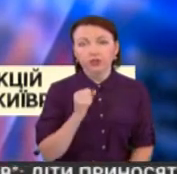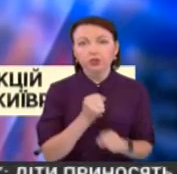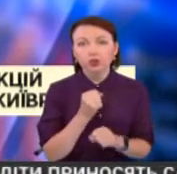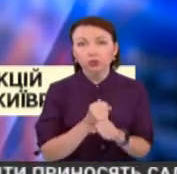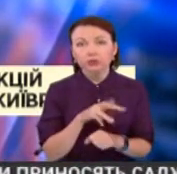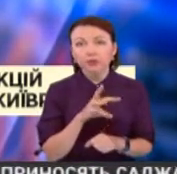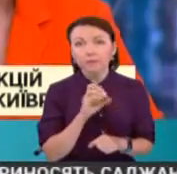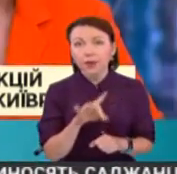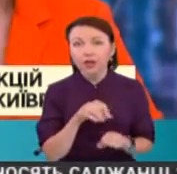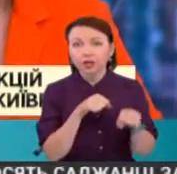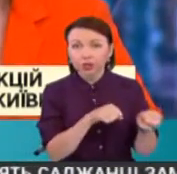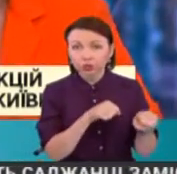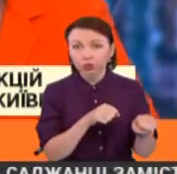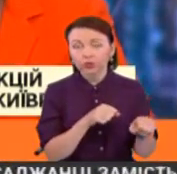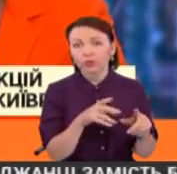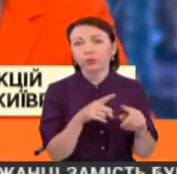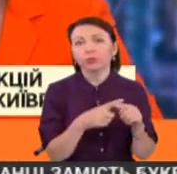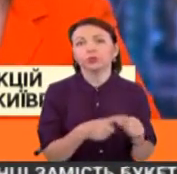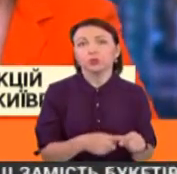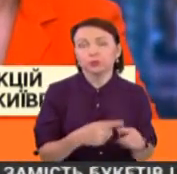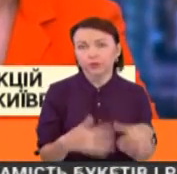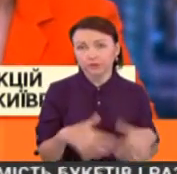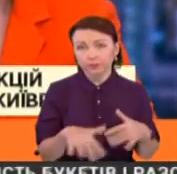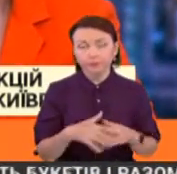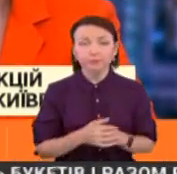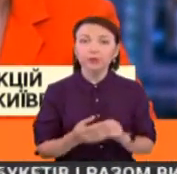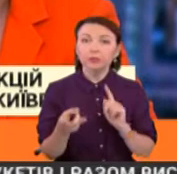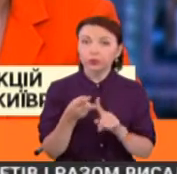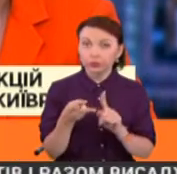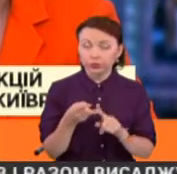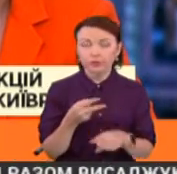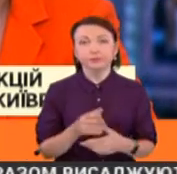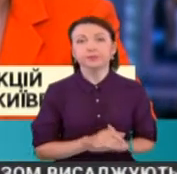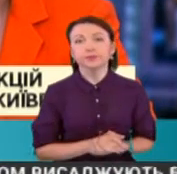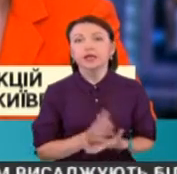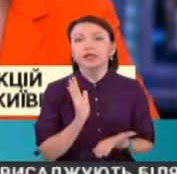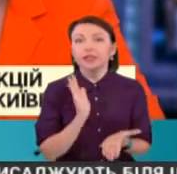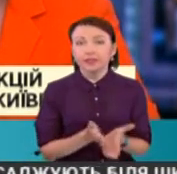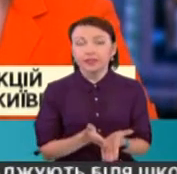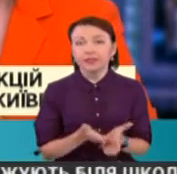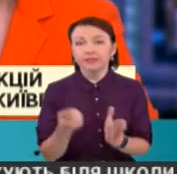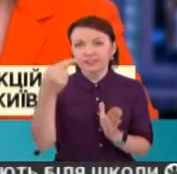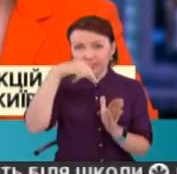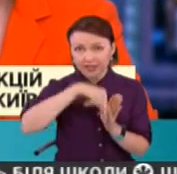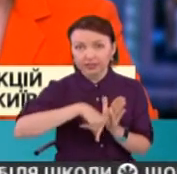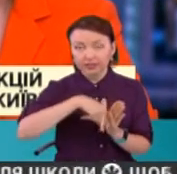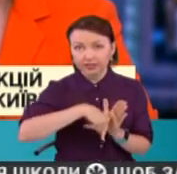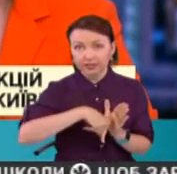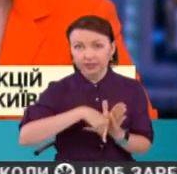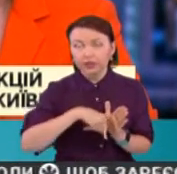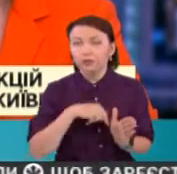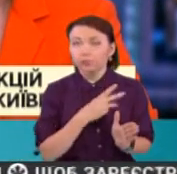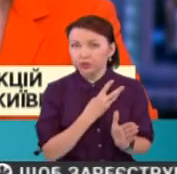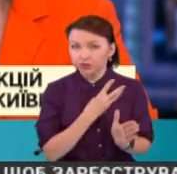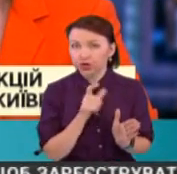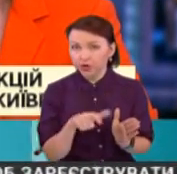більш поступливим. По-друге, є всередині